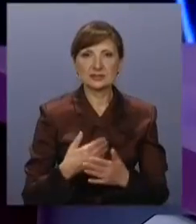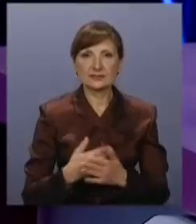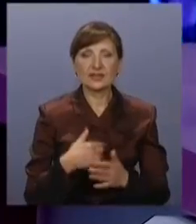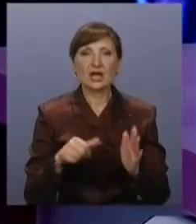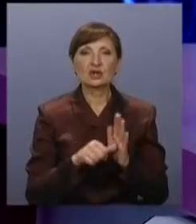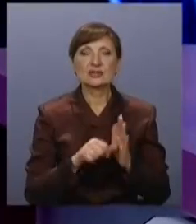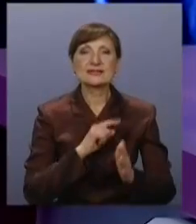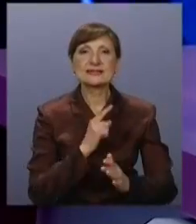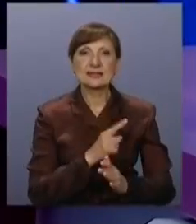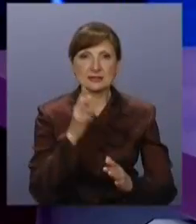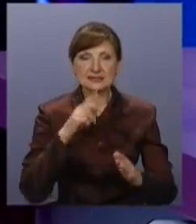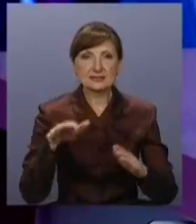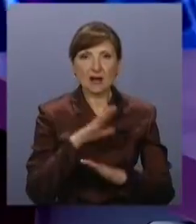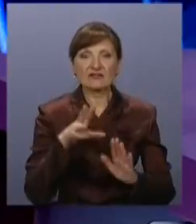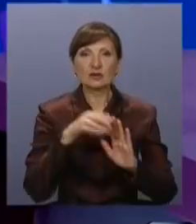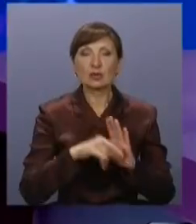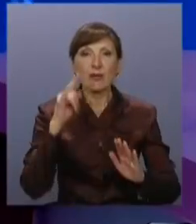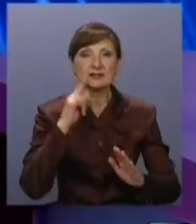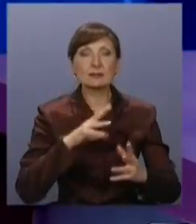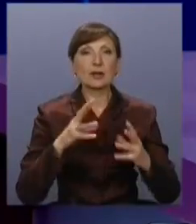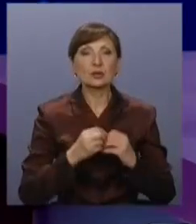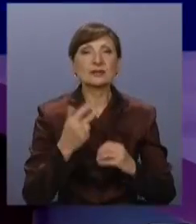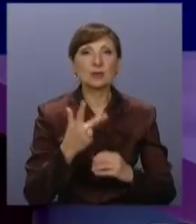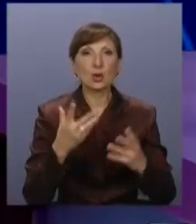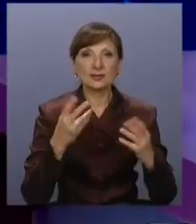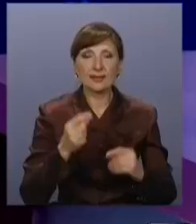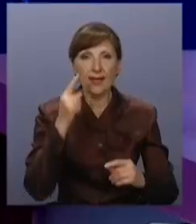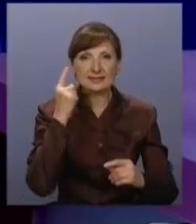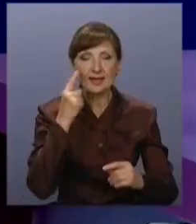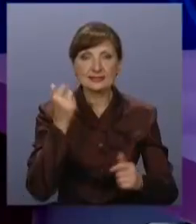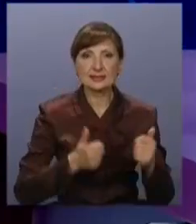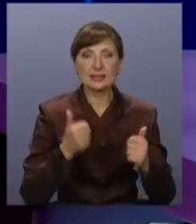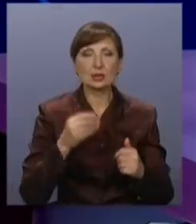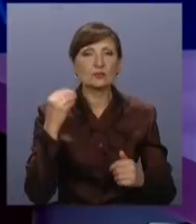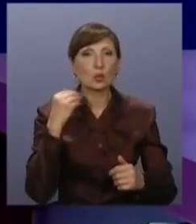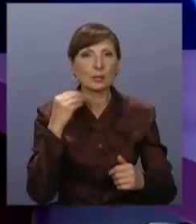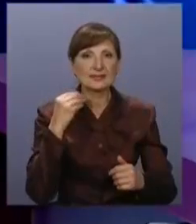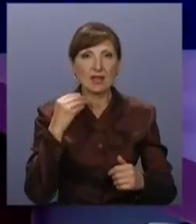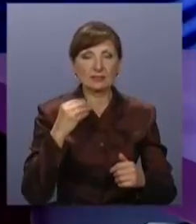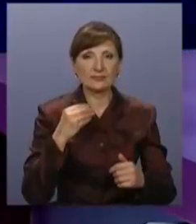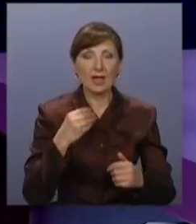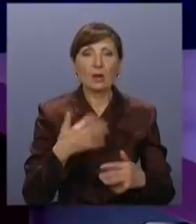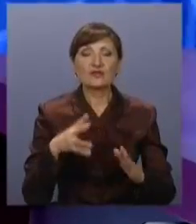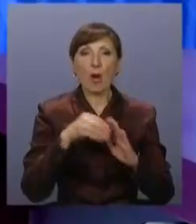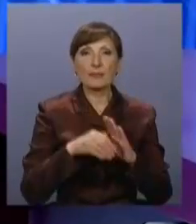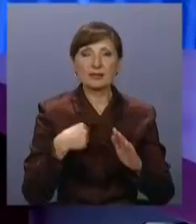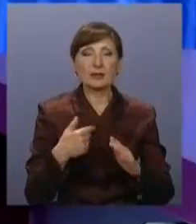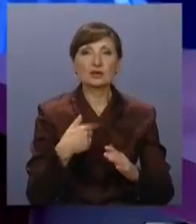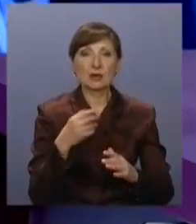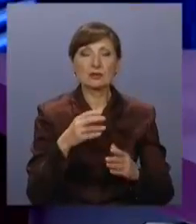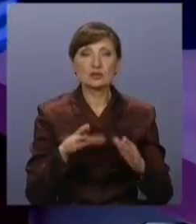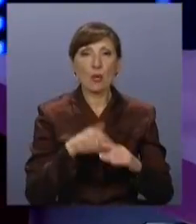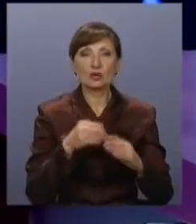В шестерку сильнейших стран вошел Казахстан по итогам трех дней азиатских игр в Туркменистане. В копилке нашей сборной 14